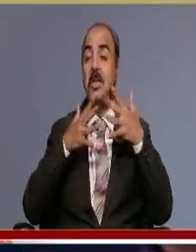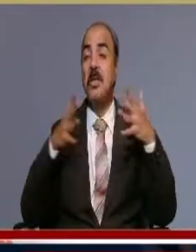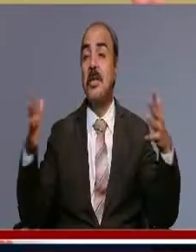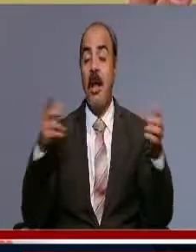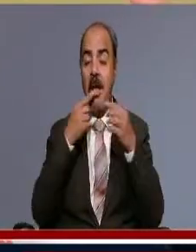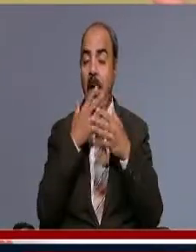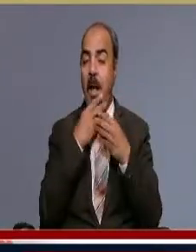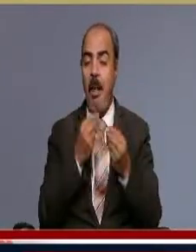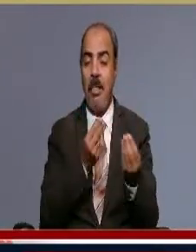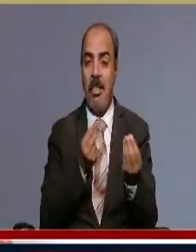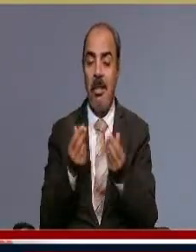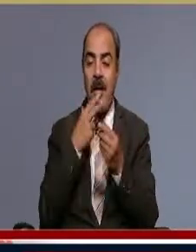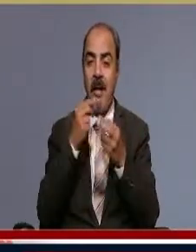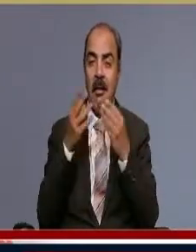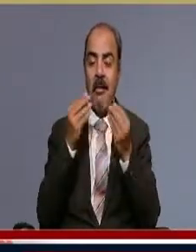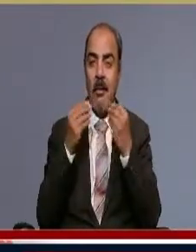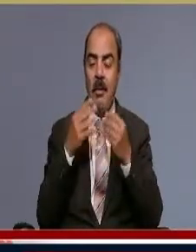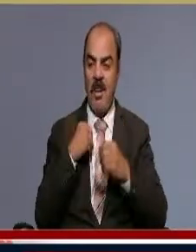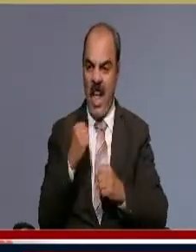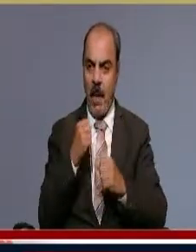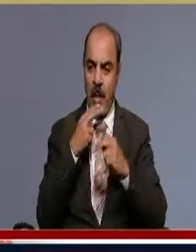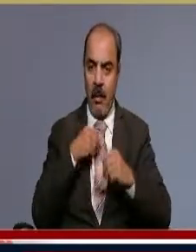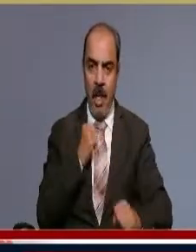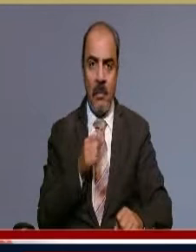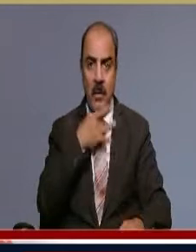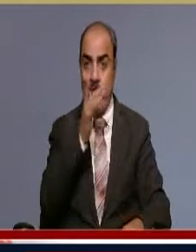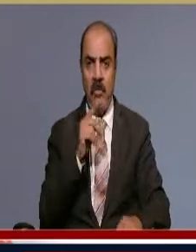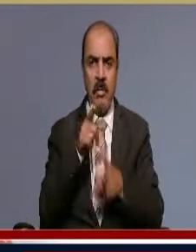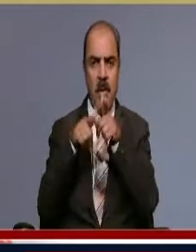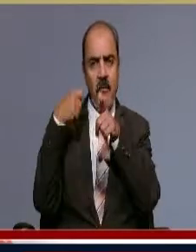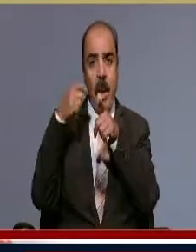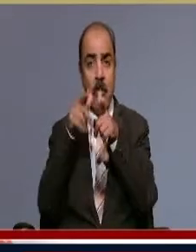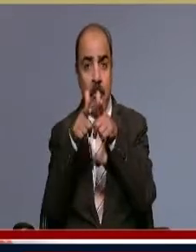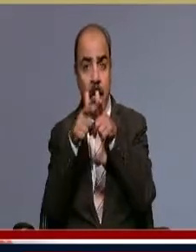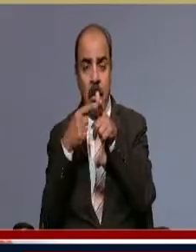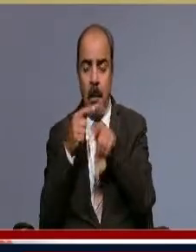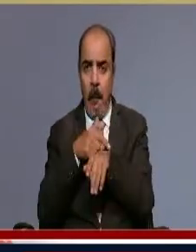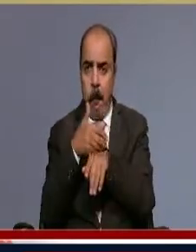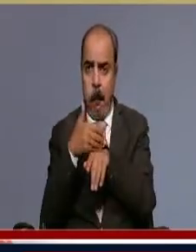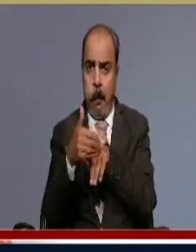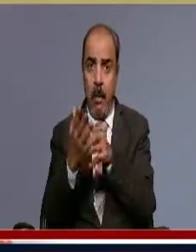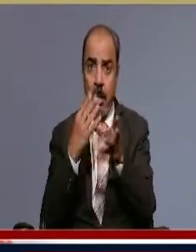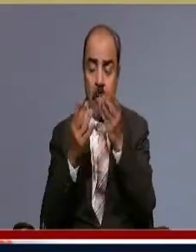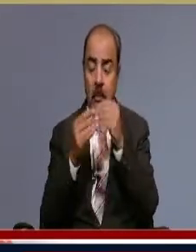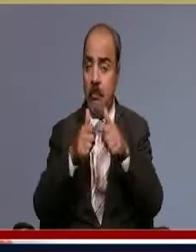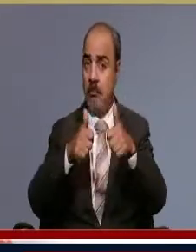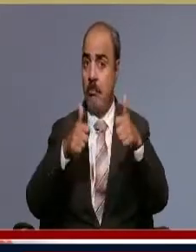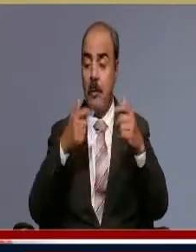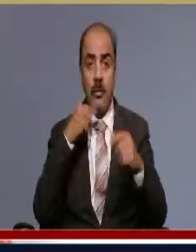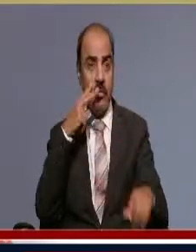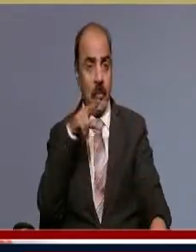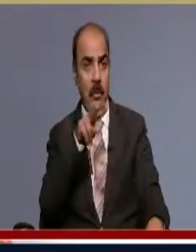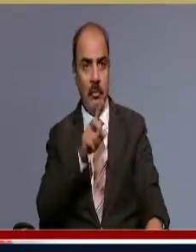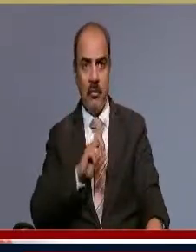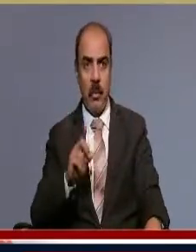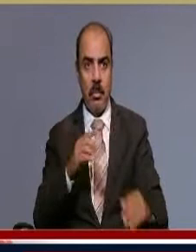ناس حضراتكم ما يعرفوش، احنا في اول الحلقة هنتكلم او في الفيديو هنتكلم عن ايه، ما يعرفوش الفيديو ده هيتذاع